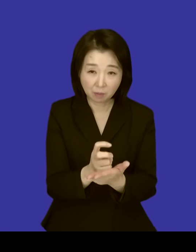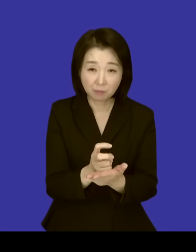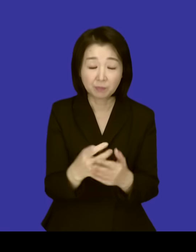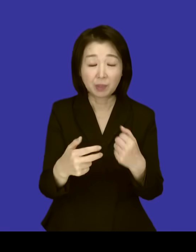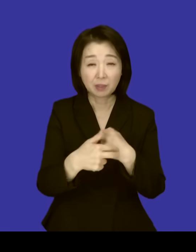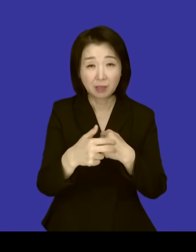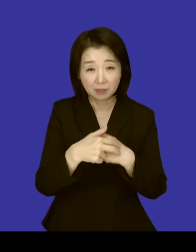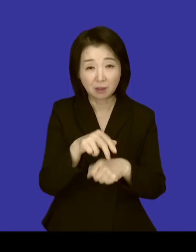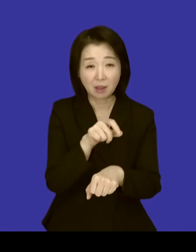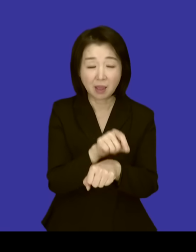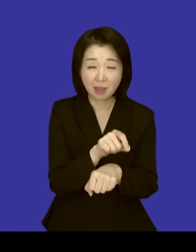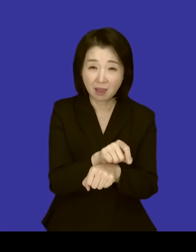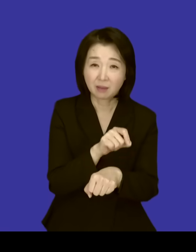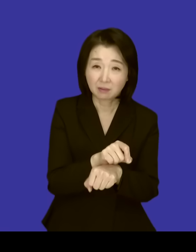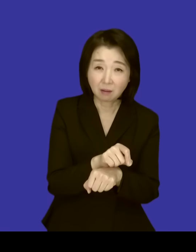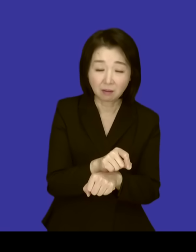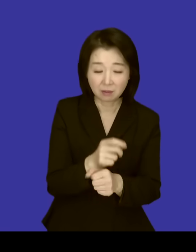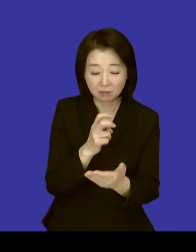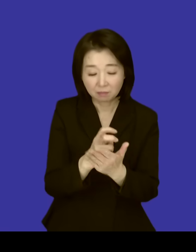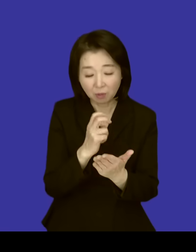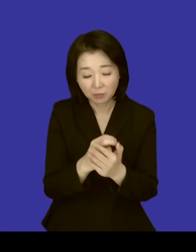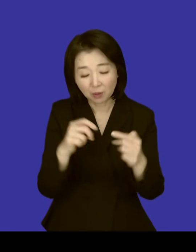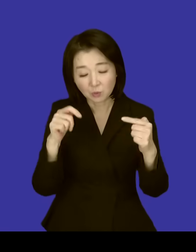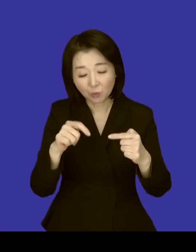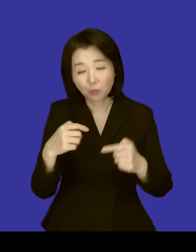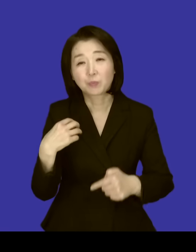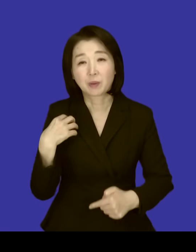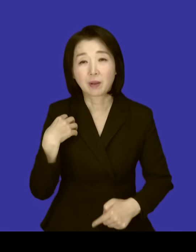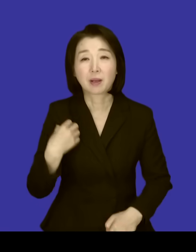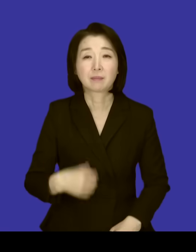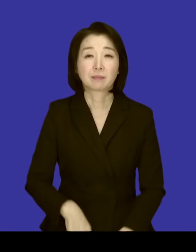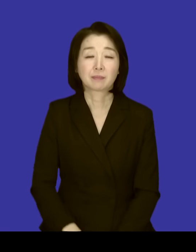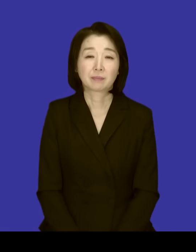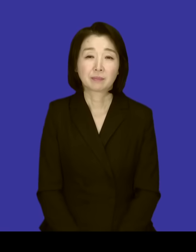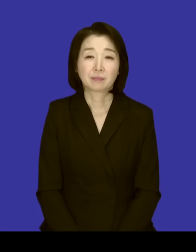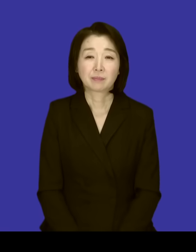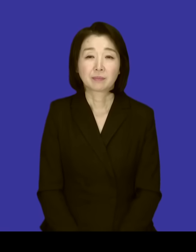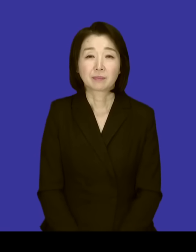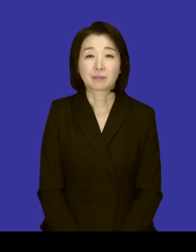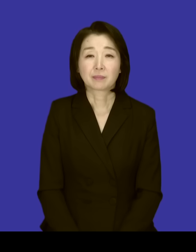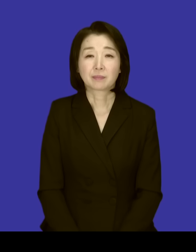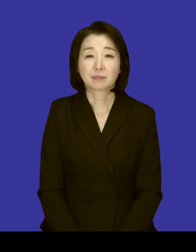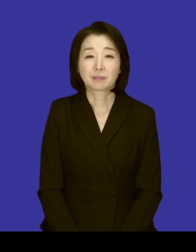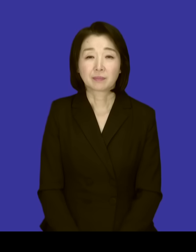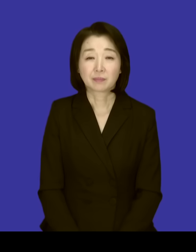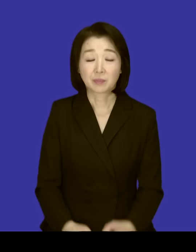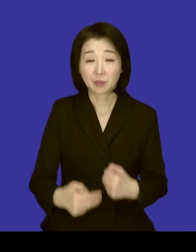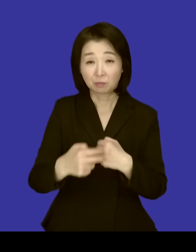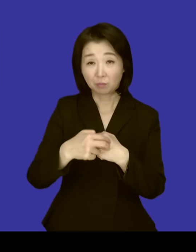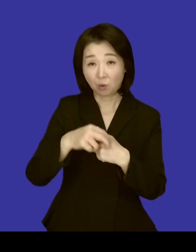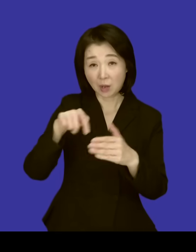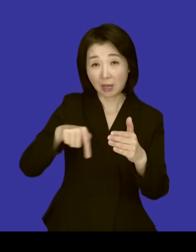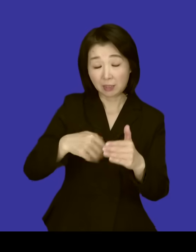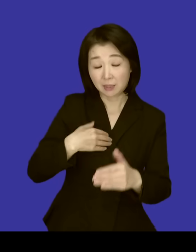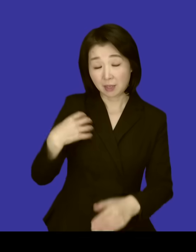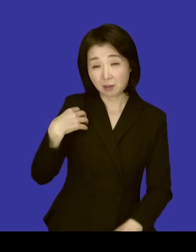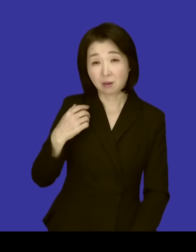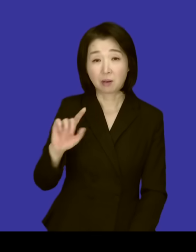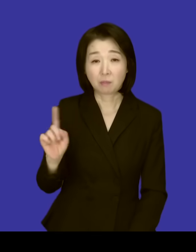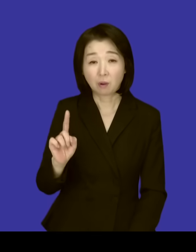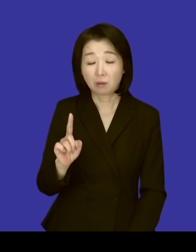의학적, 행정적 절차를 이제 조율하는 그런 역할을 한다고 생각하시면 될 것 같고 네. 병원 내에서 제 역할은